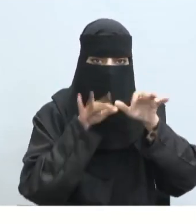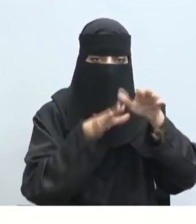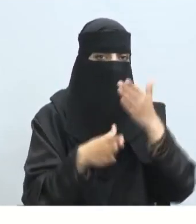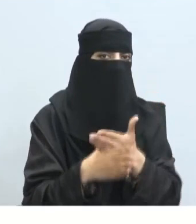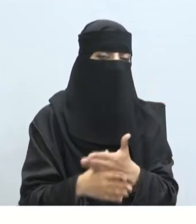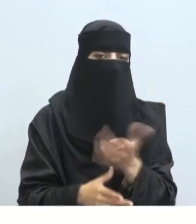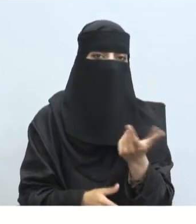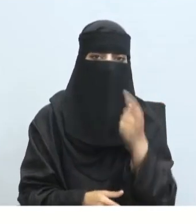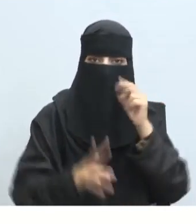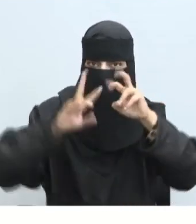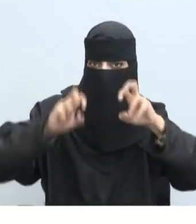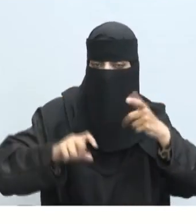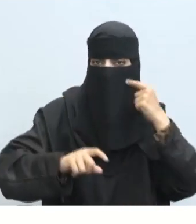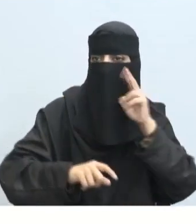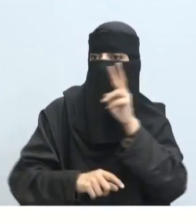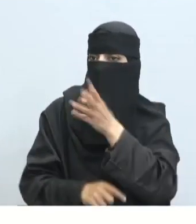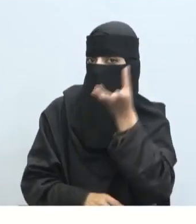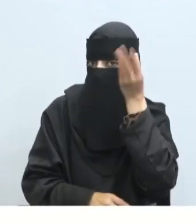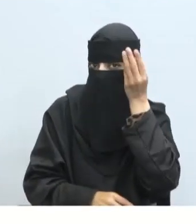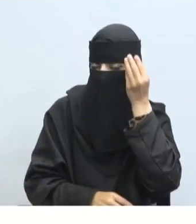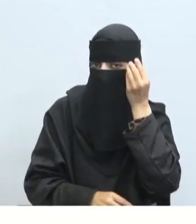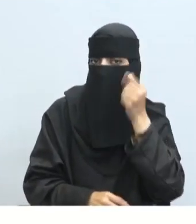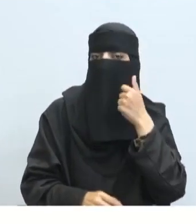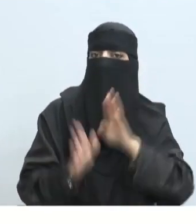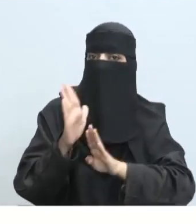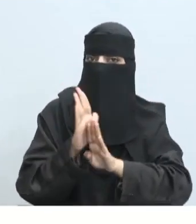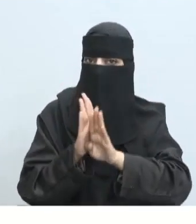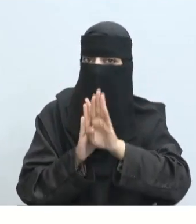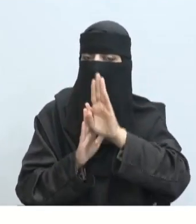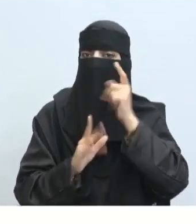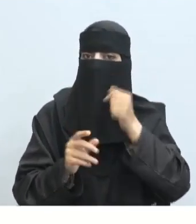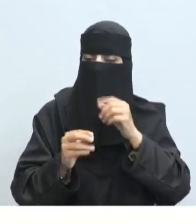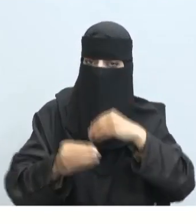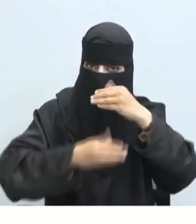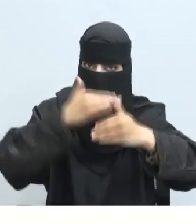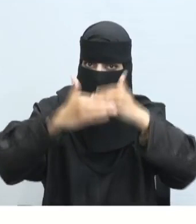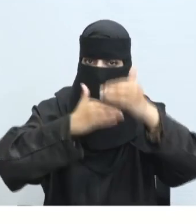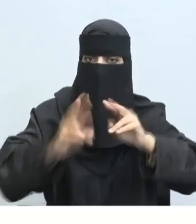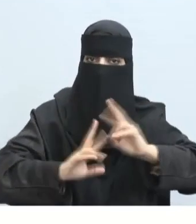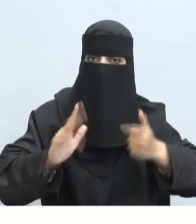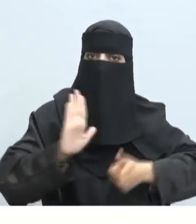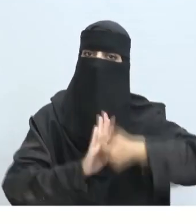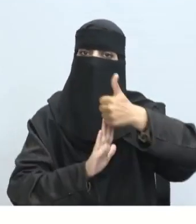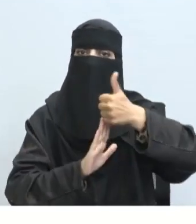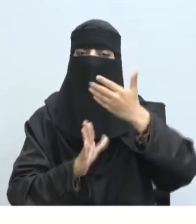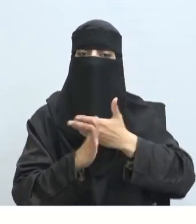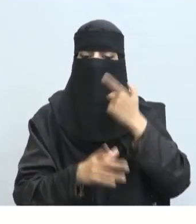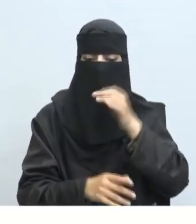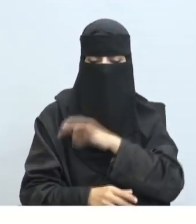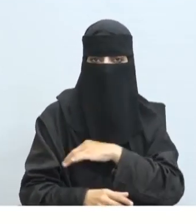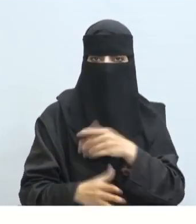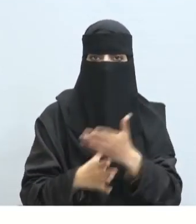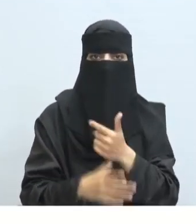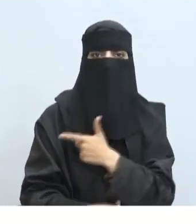لماذا لكي تستفيد من تجربتها وبالتالي تطور على هذه التجربه لكي تصل الى افضل تجربه ممكنه اذا نستفيد وهذا